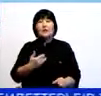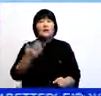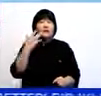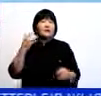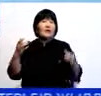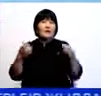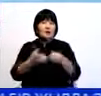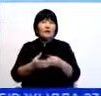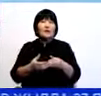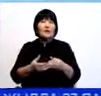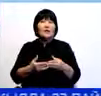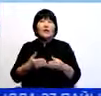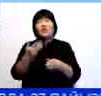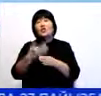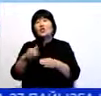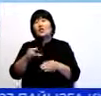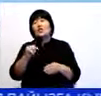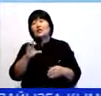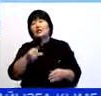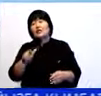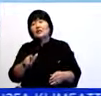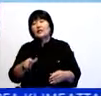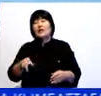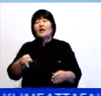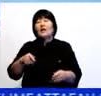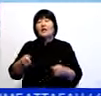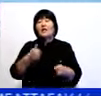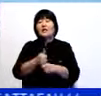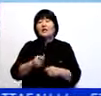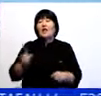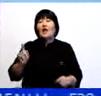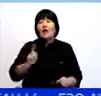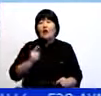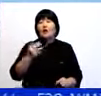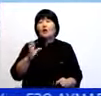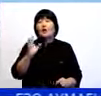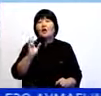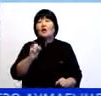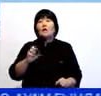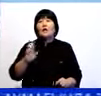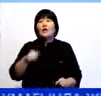жұмыс часта начальниктер болған кезде де осы балдардың